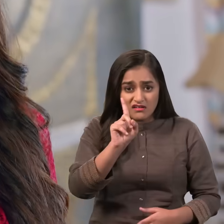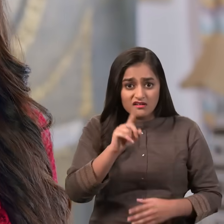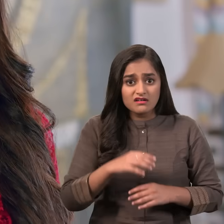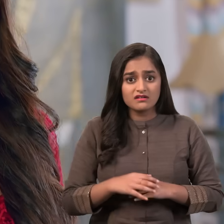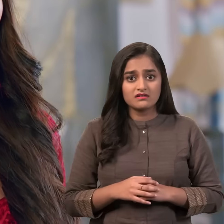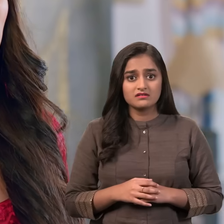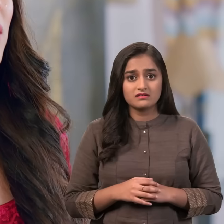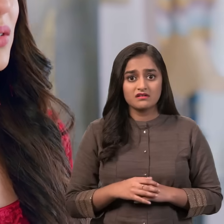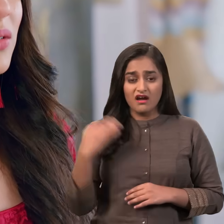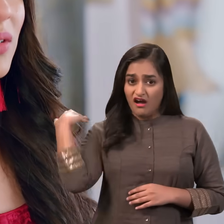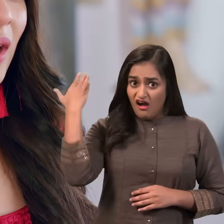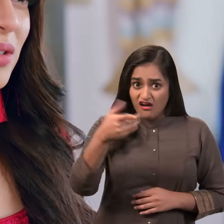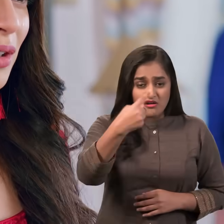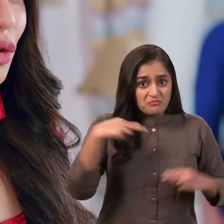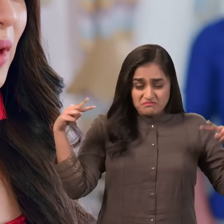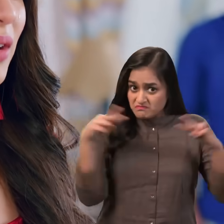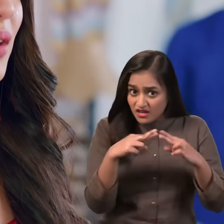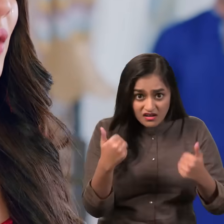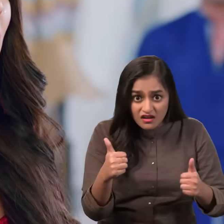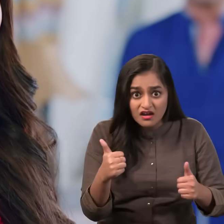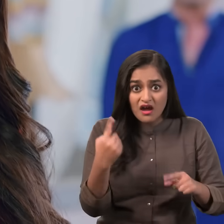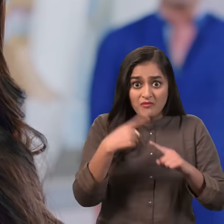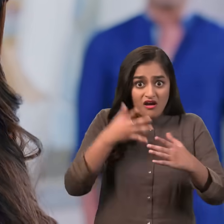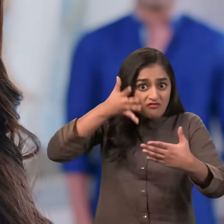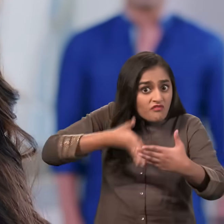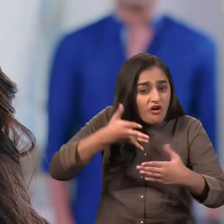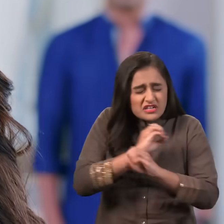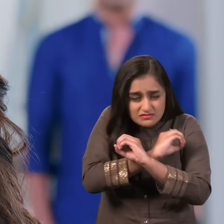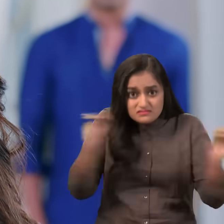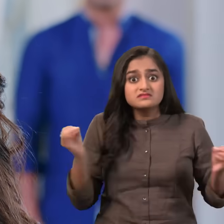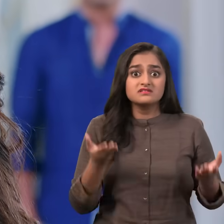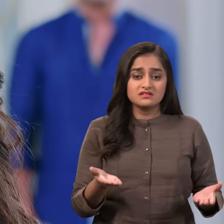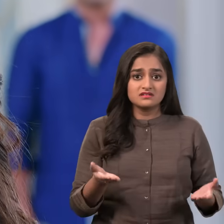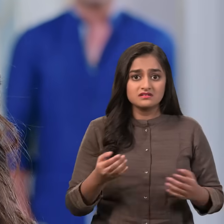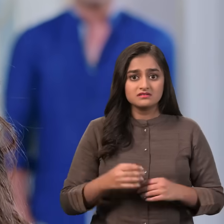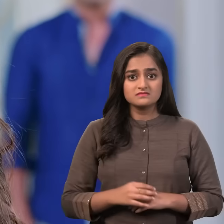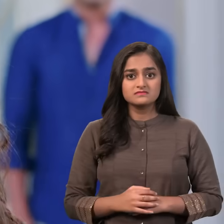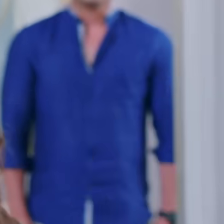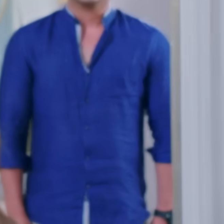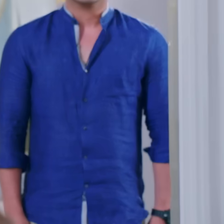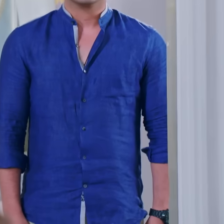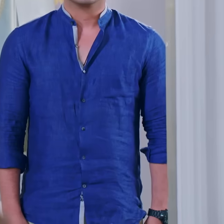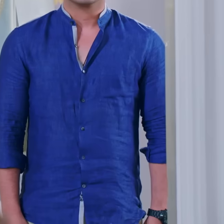लेकिन गुलाबो, ना आज तक तुम आई और ना तुम्हारा वीडियो कॉल।